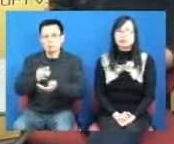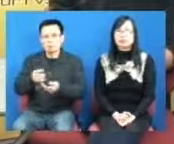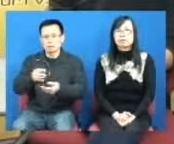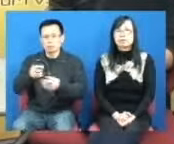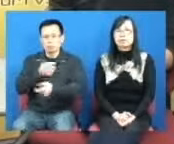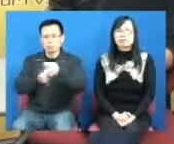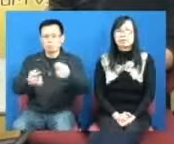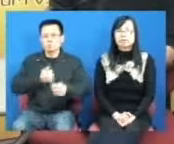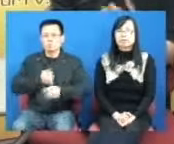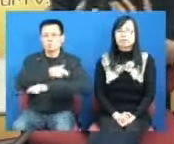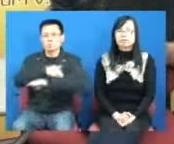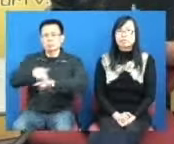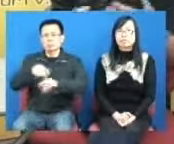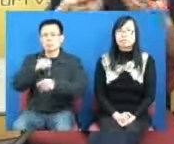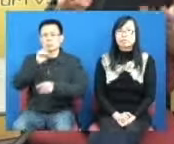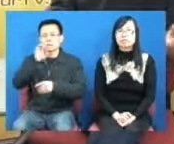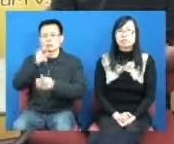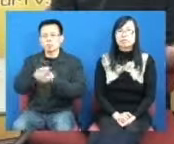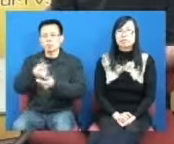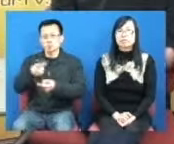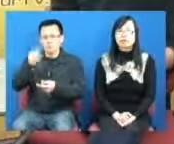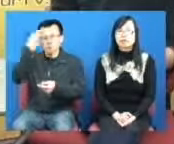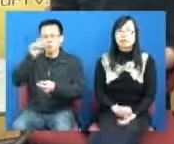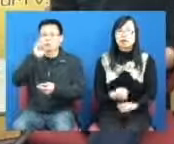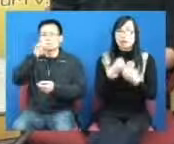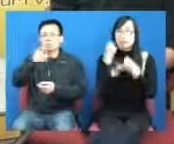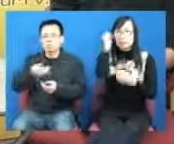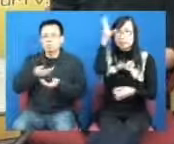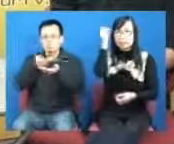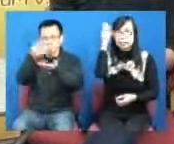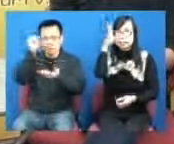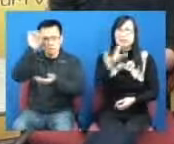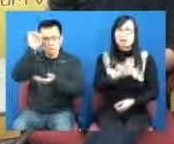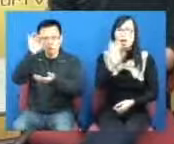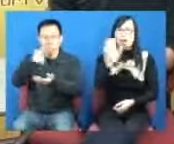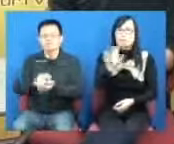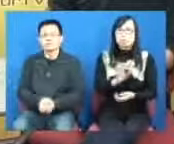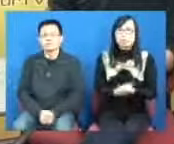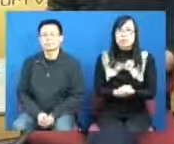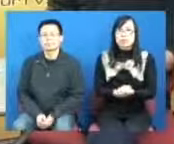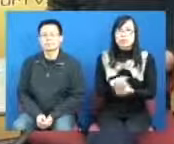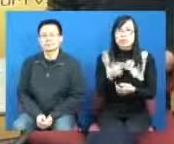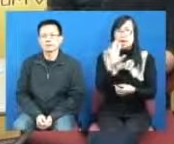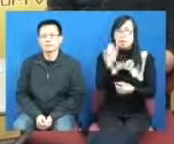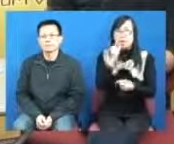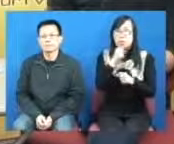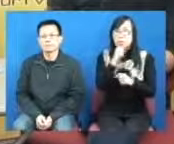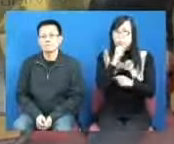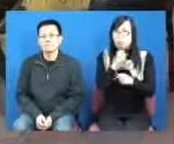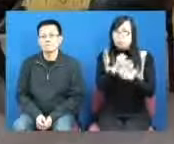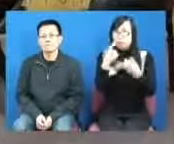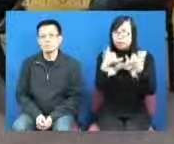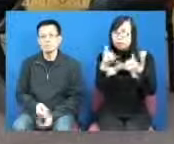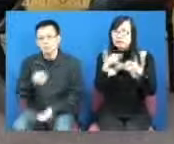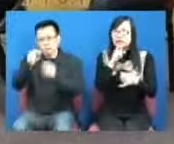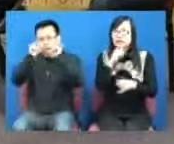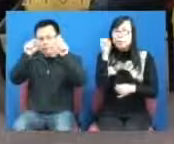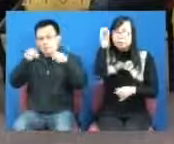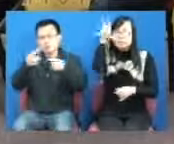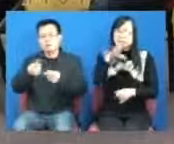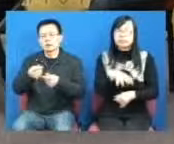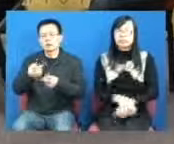案其實財爺過往都經常叫大家給意見給意見不用又鬆都可以給意見但是問題就是